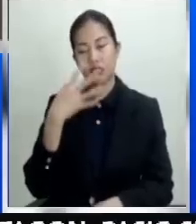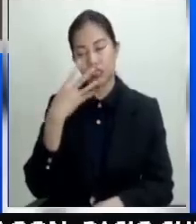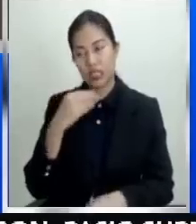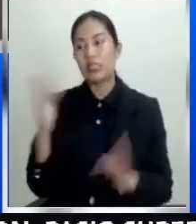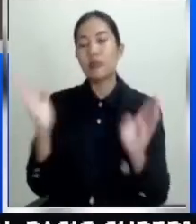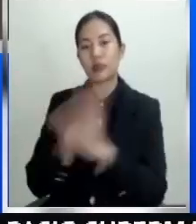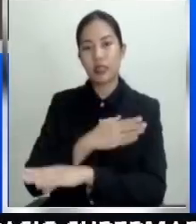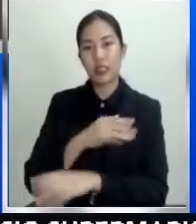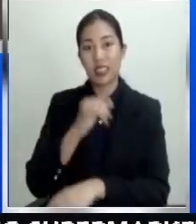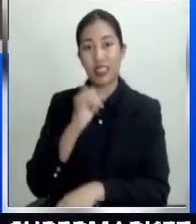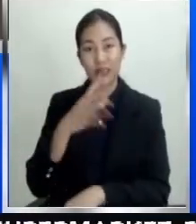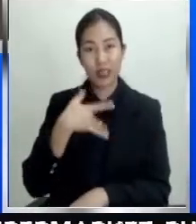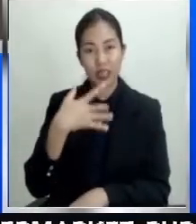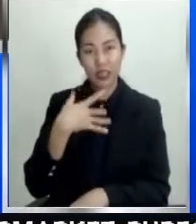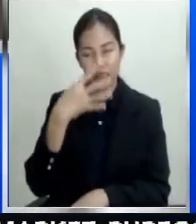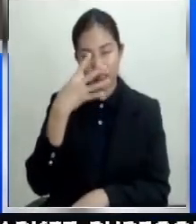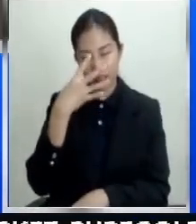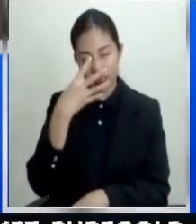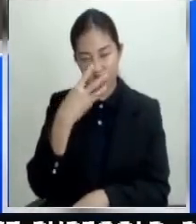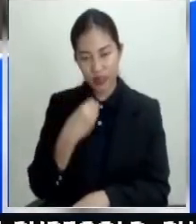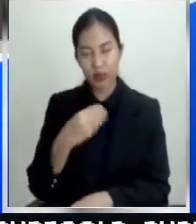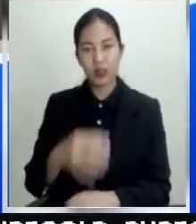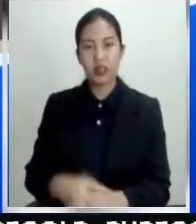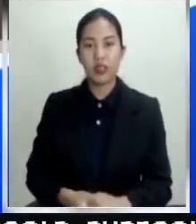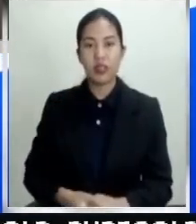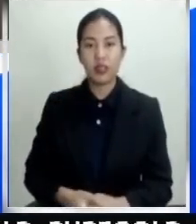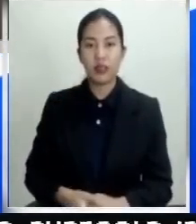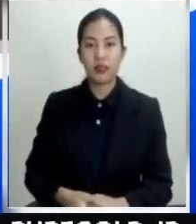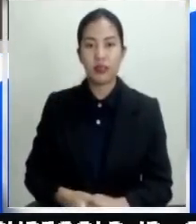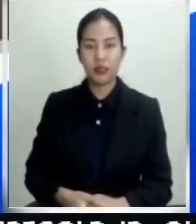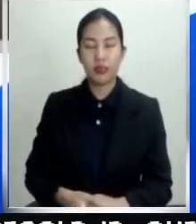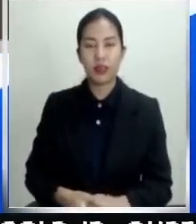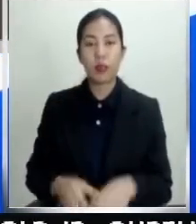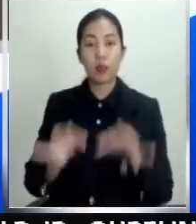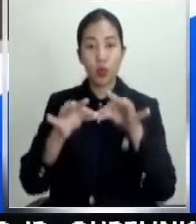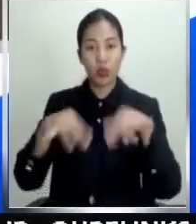sleepy, naps, no? Very short naps,